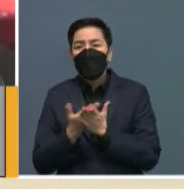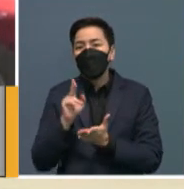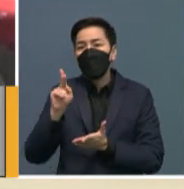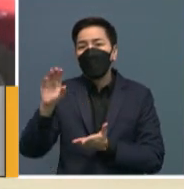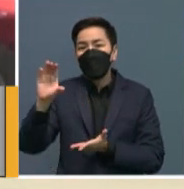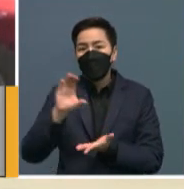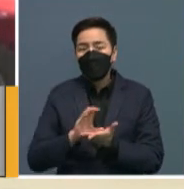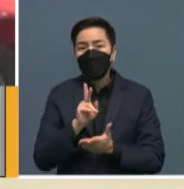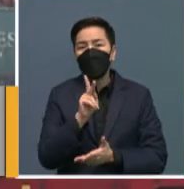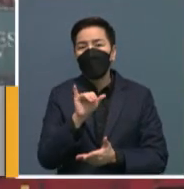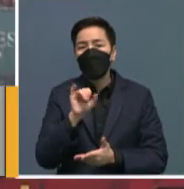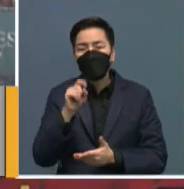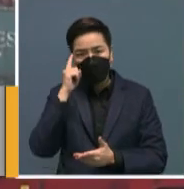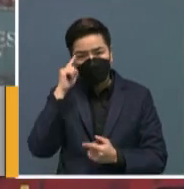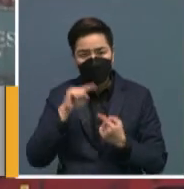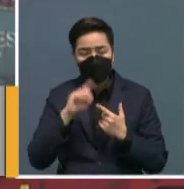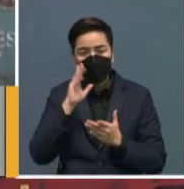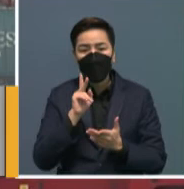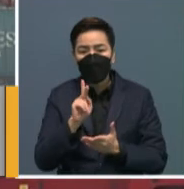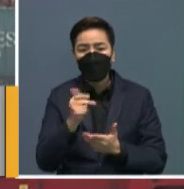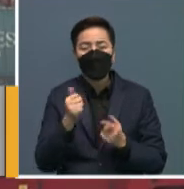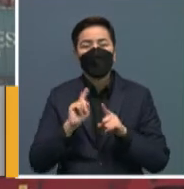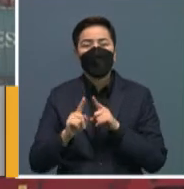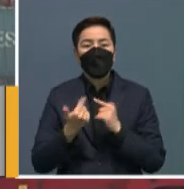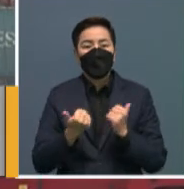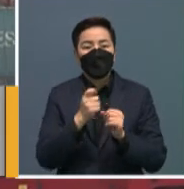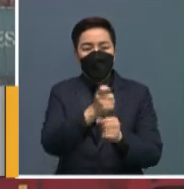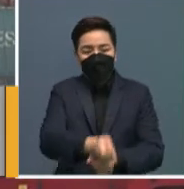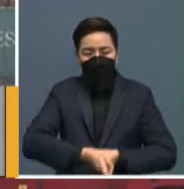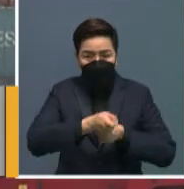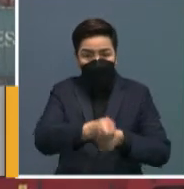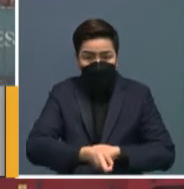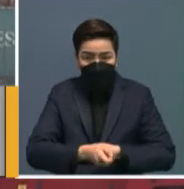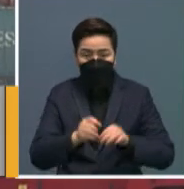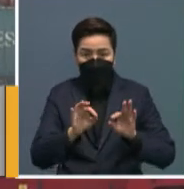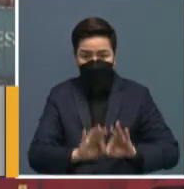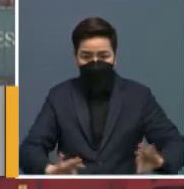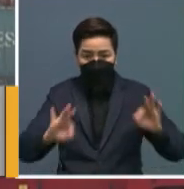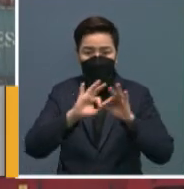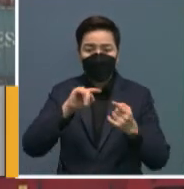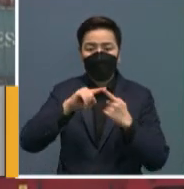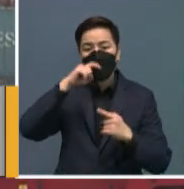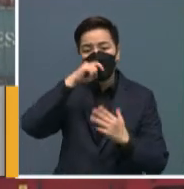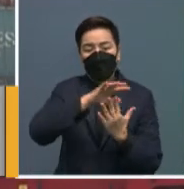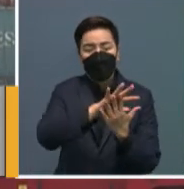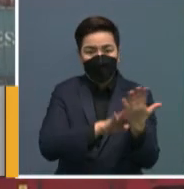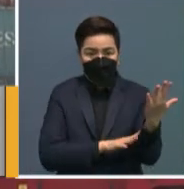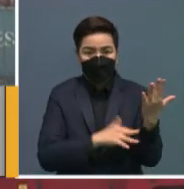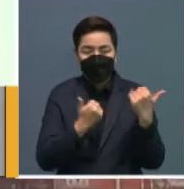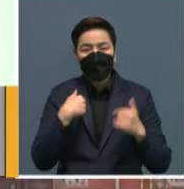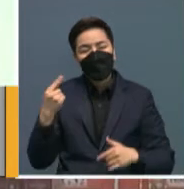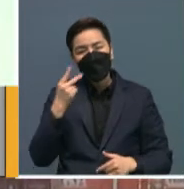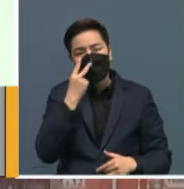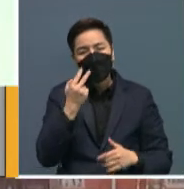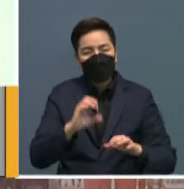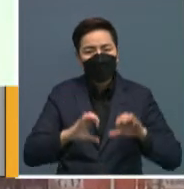กยศในก็จะได้กูด้วยนั่นเองล่ะค่ะส่วนเรื่องของเกษตรเนี่ยก็ถือว่าเป็นรายได้หลักของประเทศอีกทางนึงคุณศิริพงษ์ก็เลย